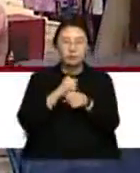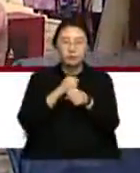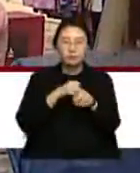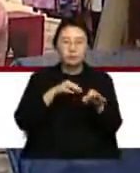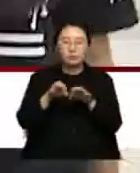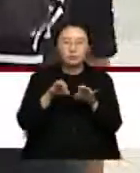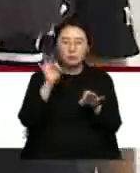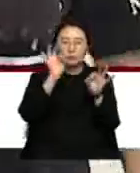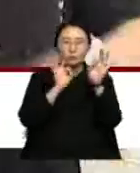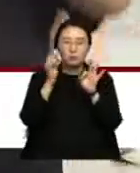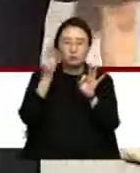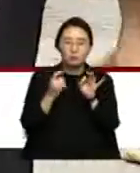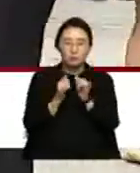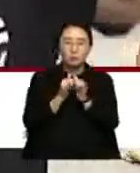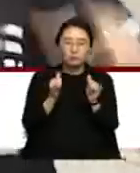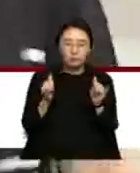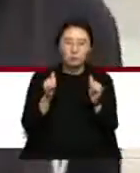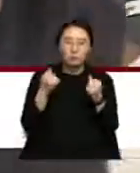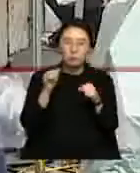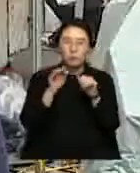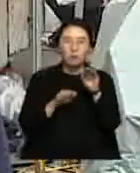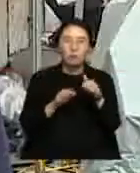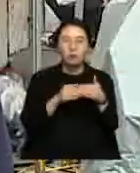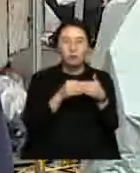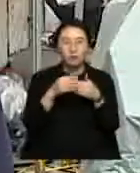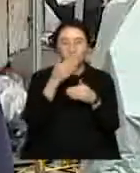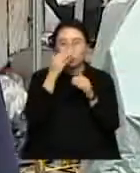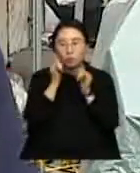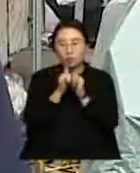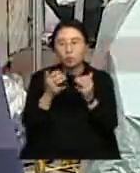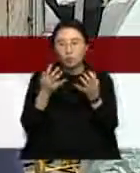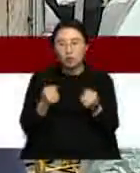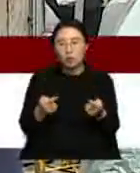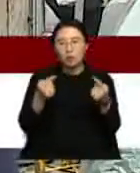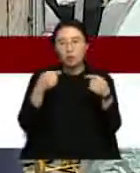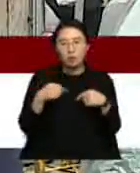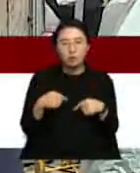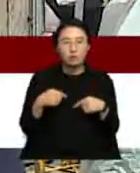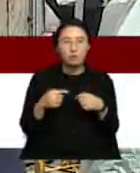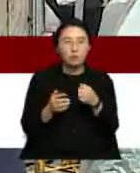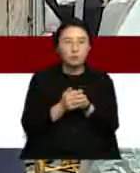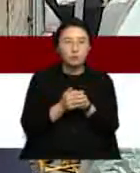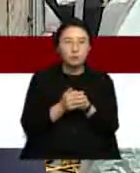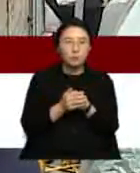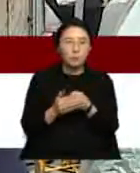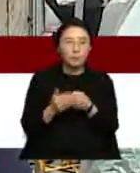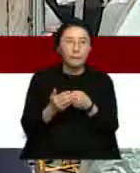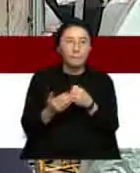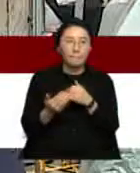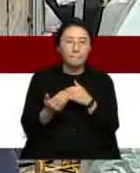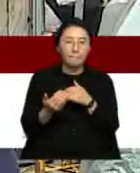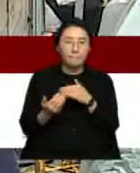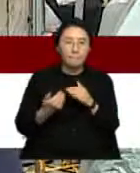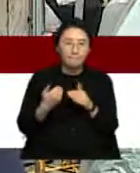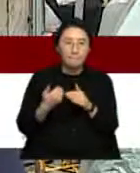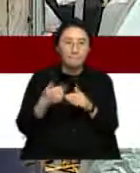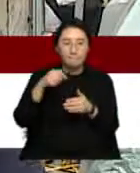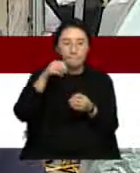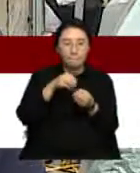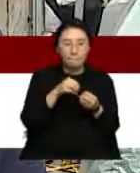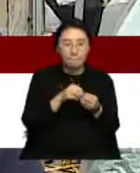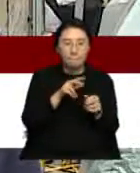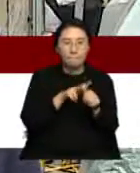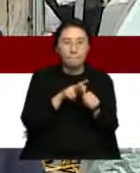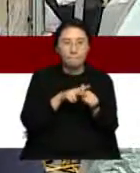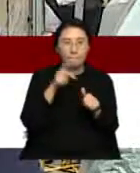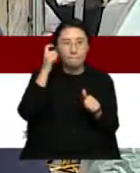찾는 젊은이들의 발길이 이어지고 있습니다. 젊은이들이 많이 오거든요. 그러면 이제 옛날 전통시장 맛도 느낄 수 있고